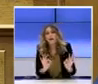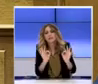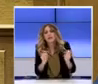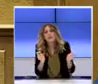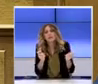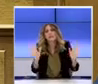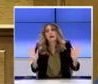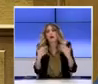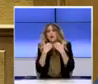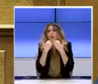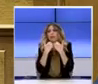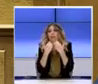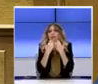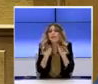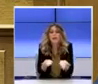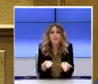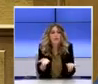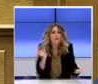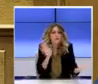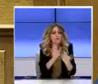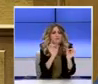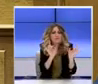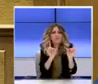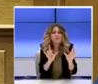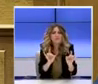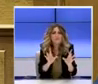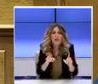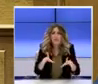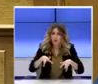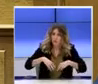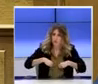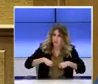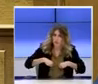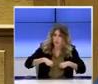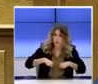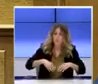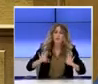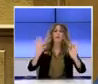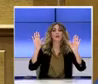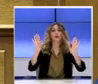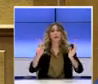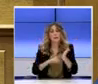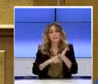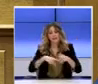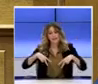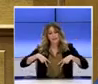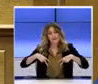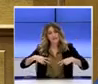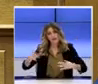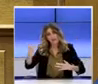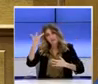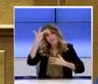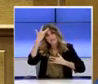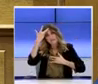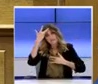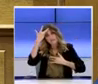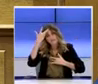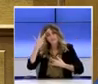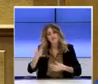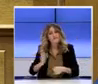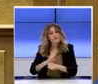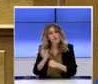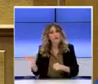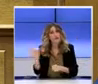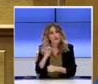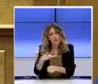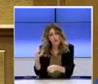κύρια ευθύνη για όσα συμβαίνουν και όσα έρχονται δεν συνειδητοποιήσει πόσο κόστισαν σε